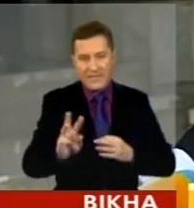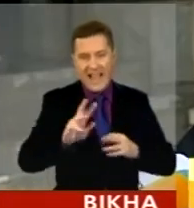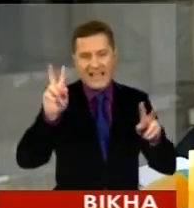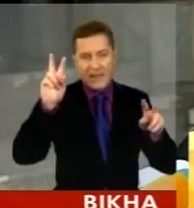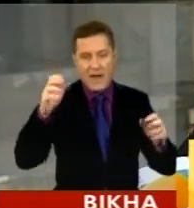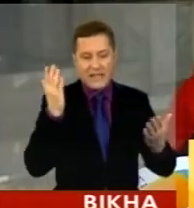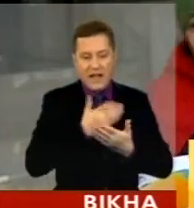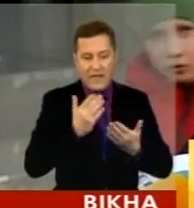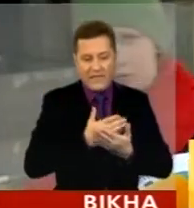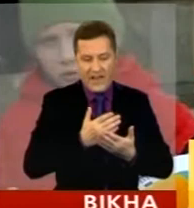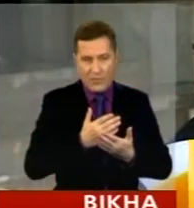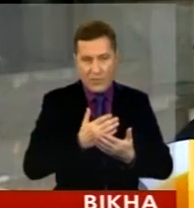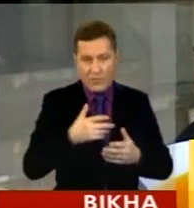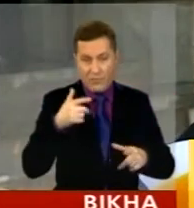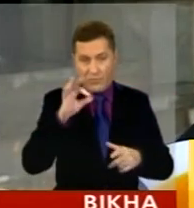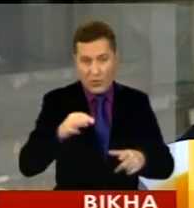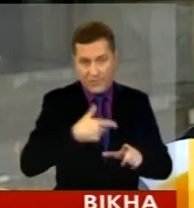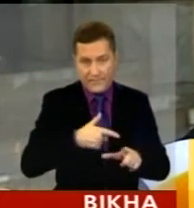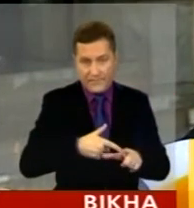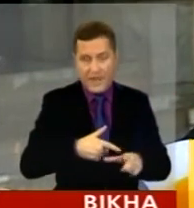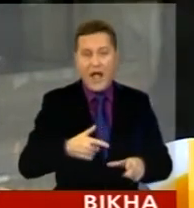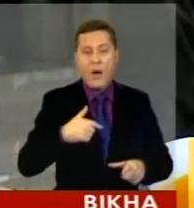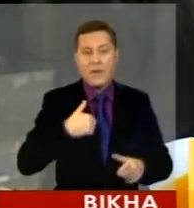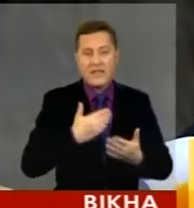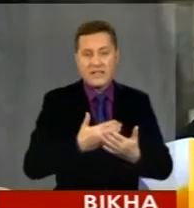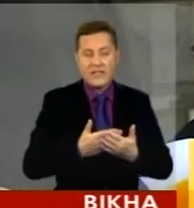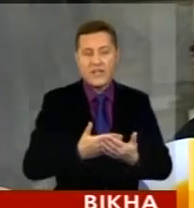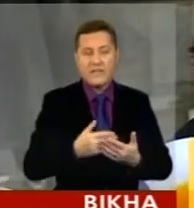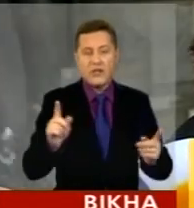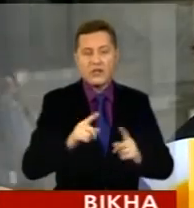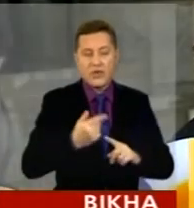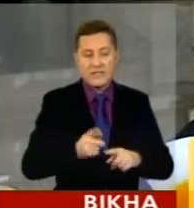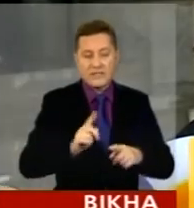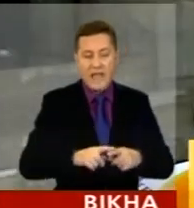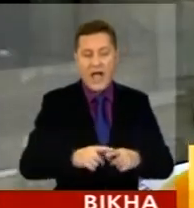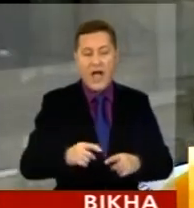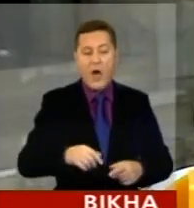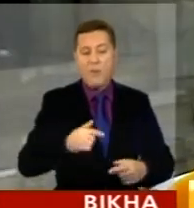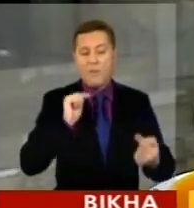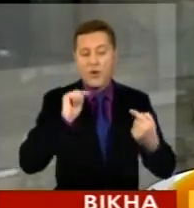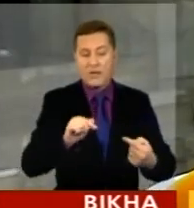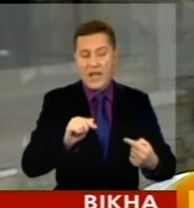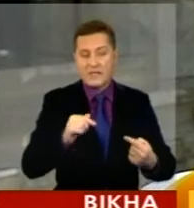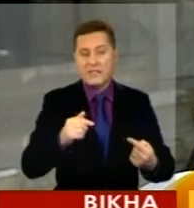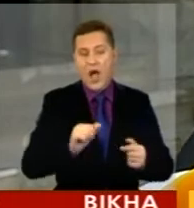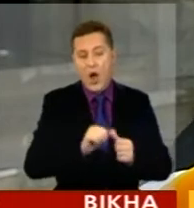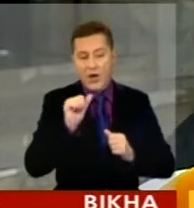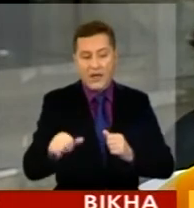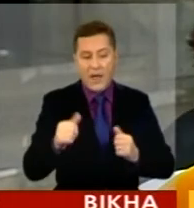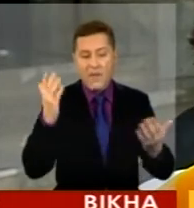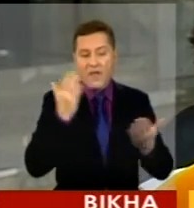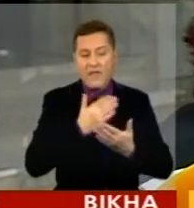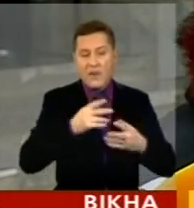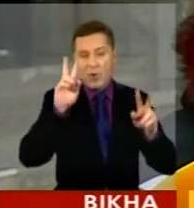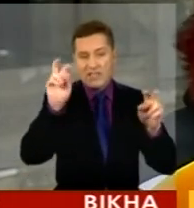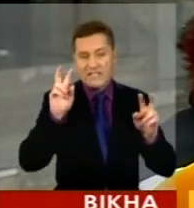думаю, що ні, що це не тиск. У мене залишається тільки оця версія, що це протест. Окремі фільми з